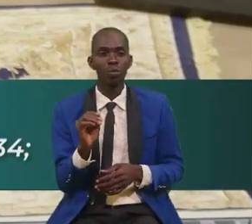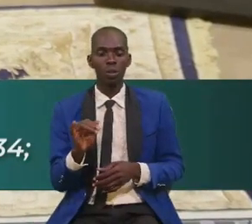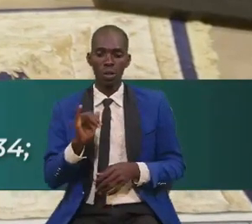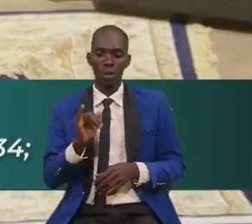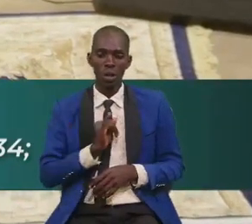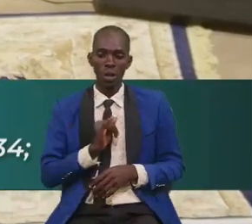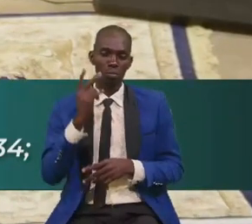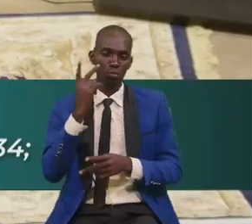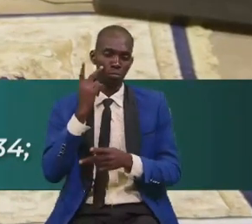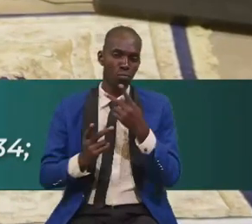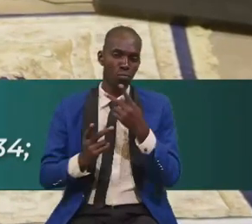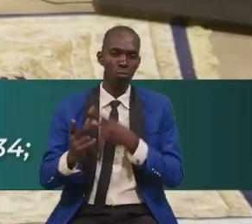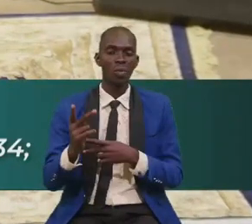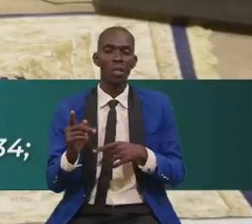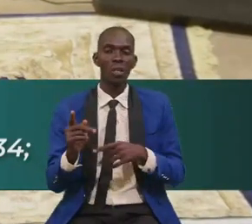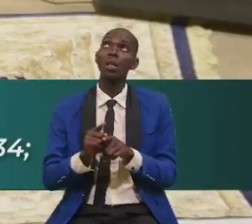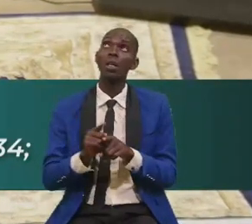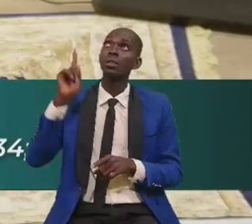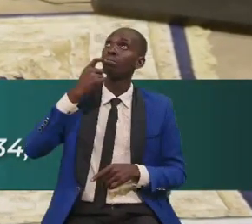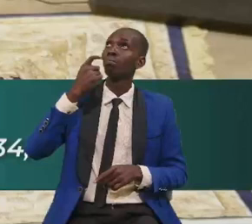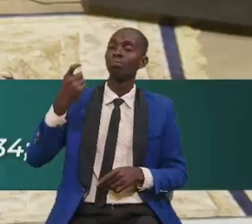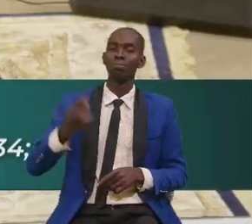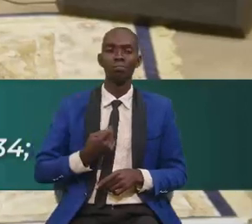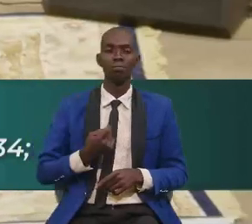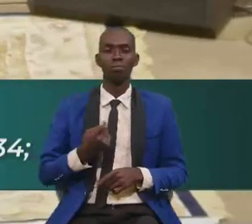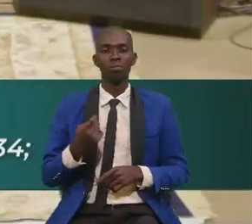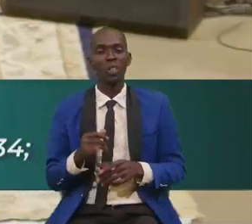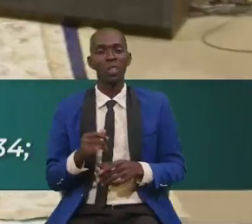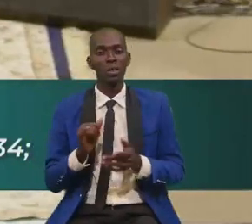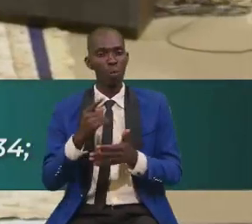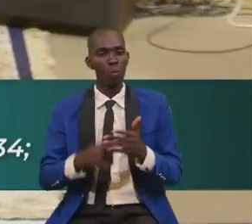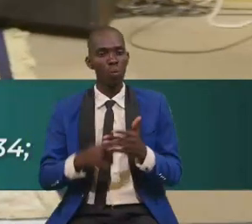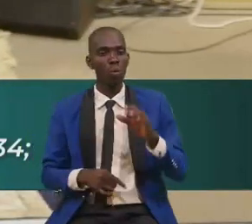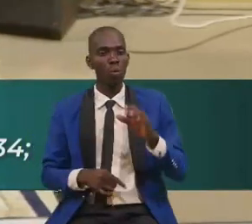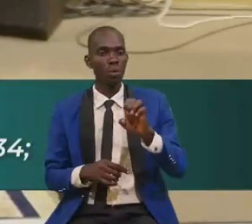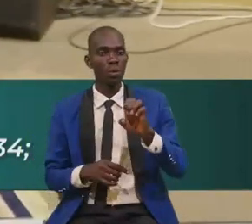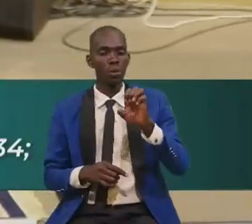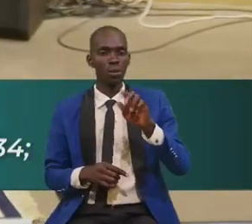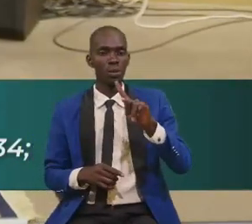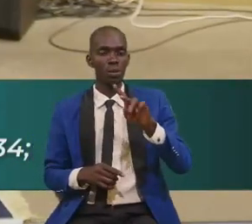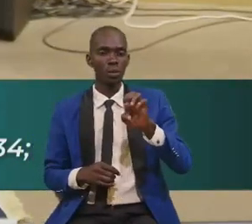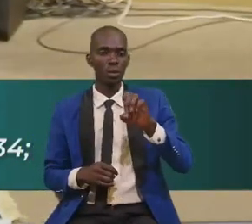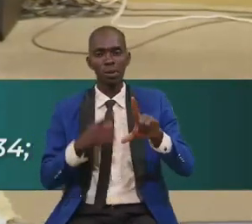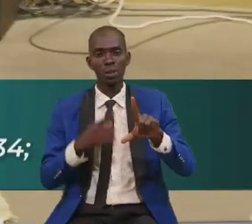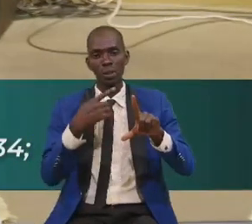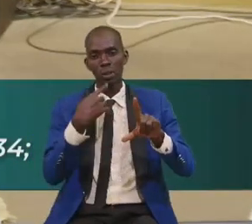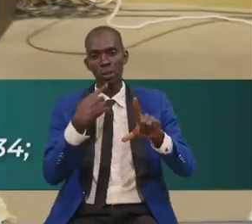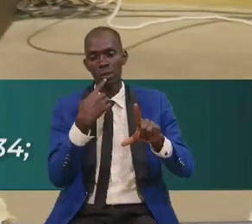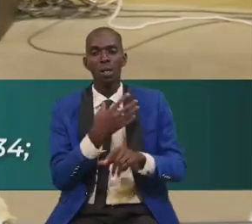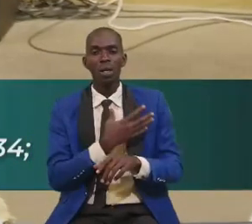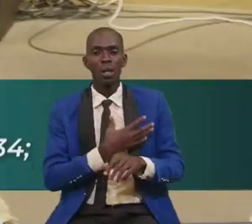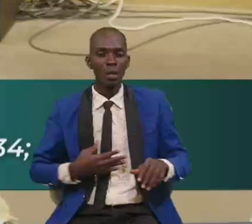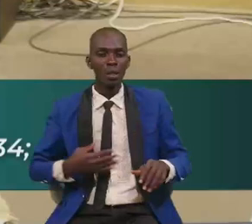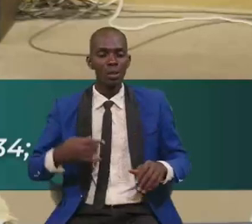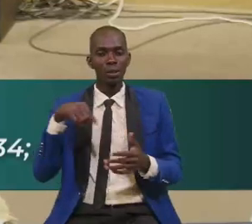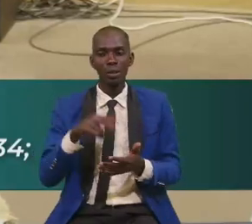prophétise selon l'ordre qu'il m'avait donné. C'est ce qu'Ézéchiel a dit. Et ces trois jours, la conférence des